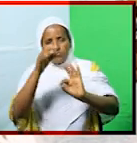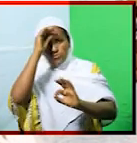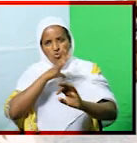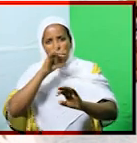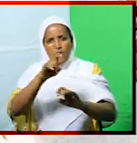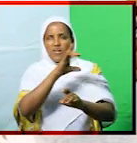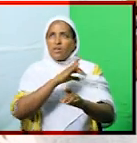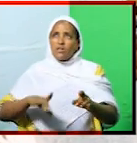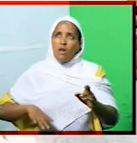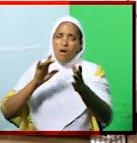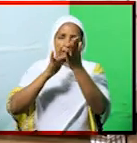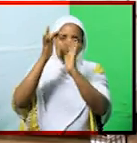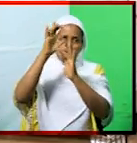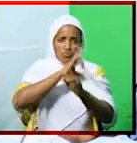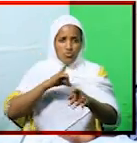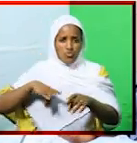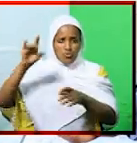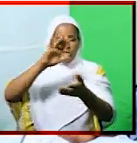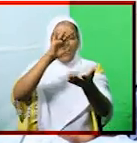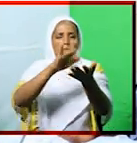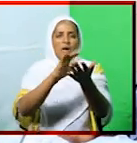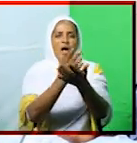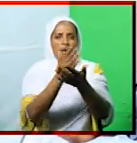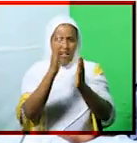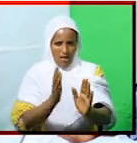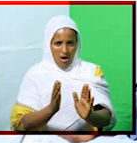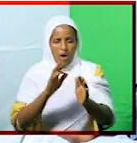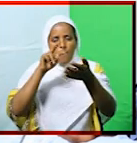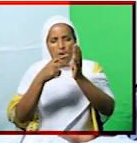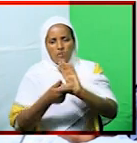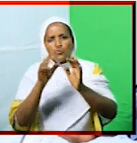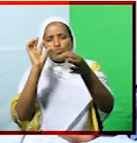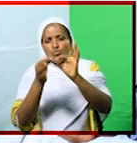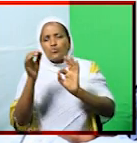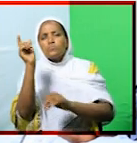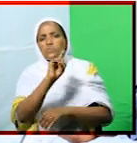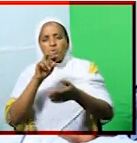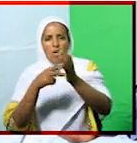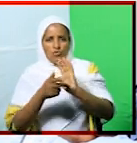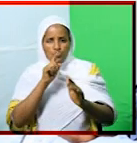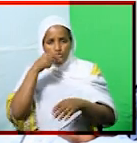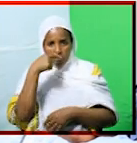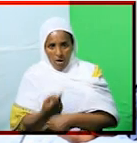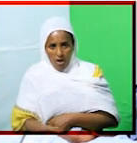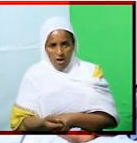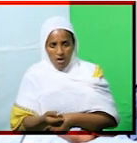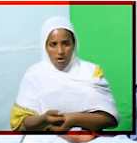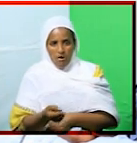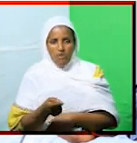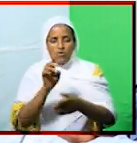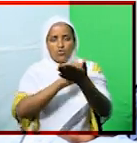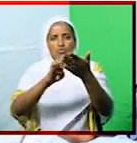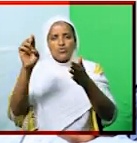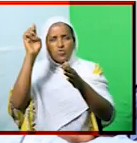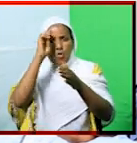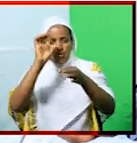አምልኮ ጭምር ማውቃለ መላእክት ክርስቶስ ምን ነው መድኃኒት በደረት ከሆነ ተወልዶላቸው እንደ ገብርኤል መልሰው ሊያመልኮ የሚገባቸው